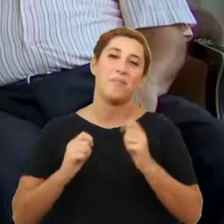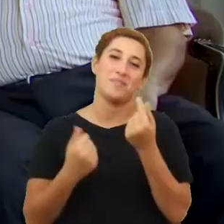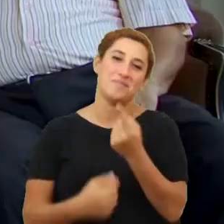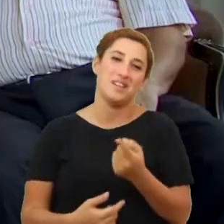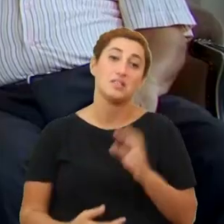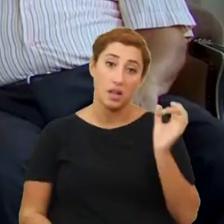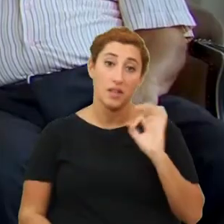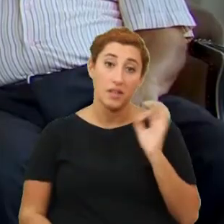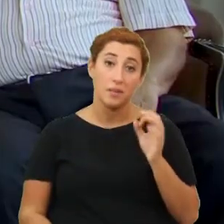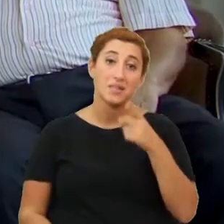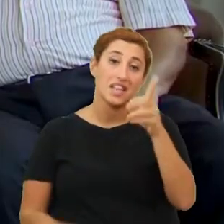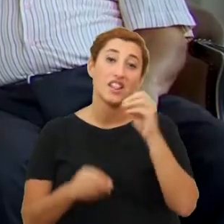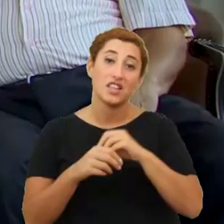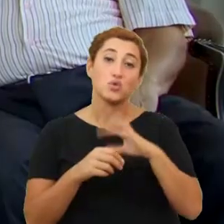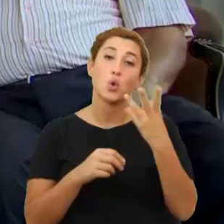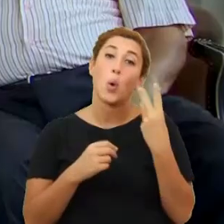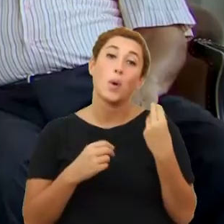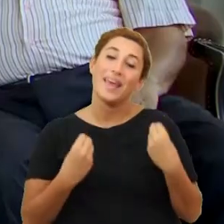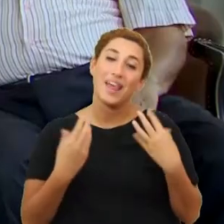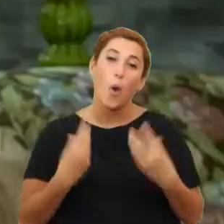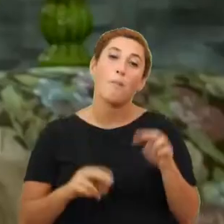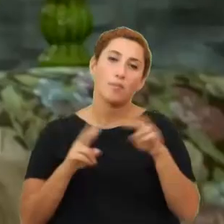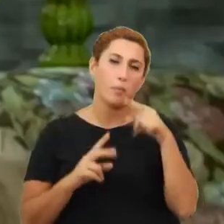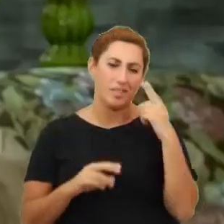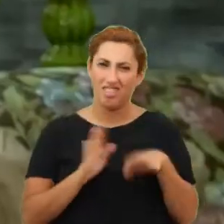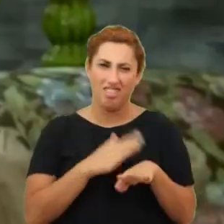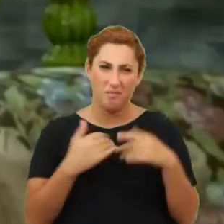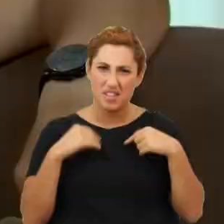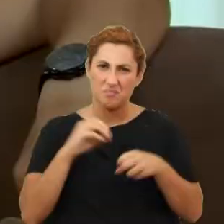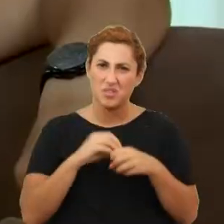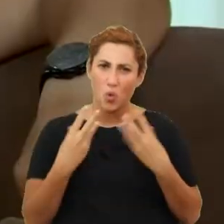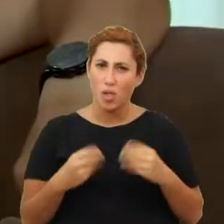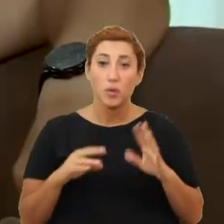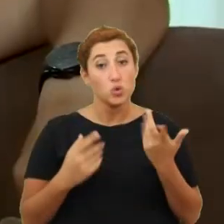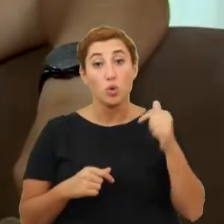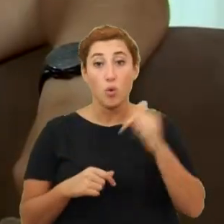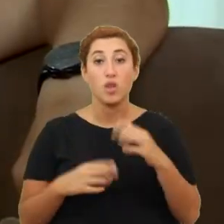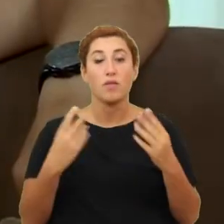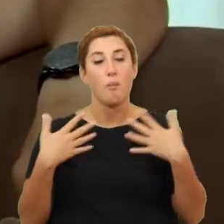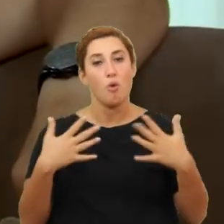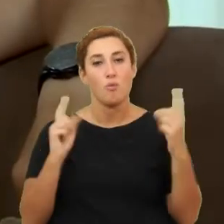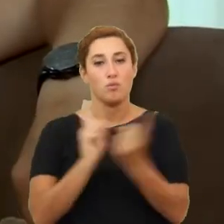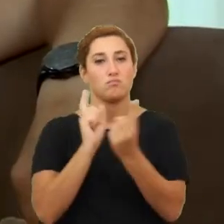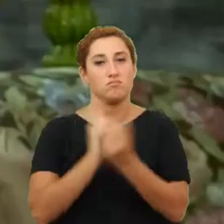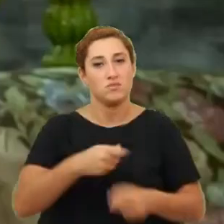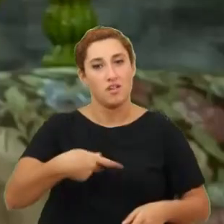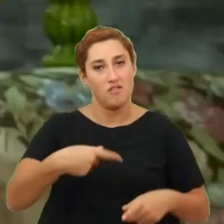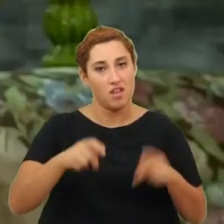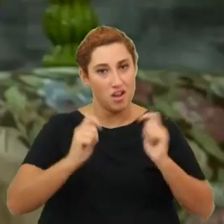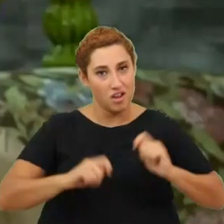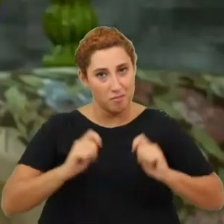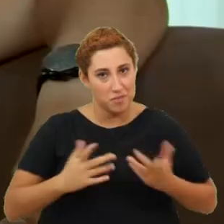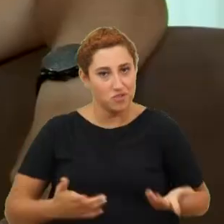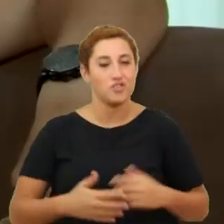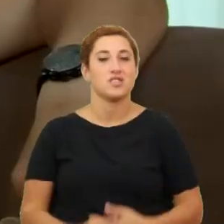birazcık. Tabii senin için çok iyi olmadı Mahmut Bey. Niye benim için iyi olmadı? Çünkü böylece daha sık karşı karşıya gelecek, daha